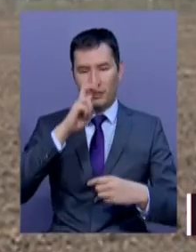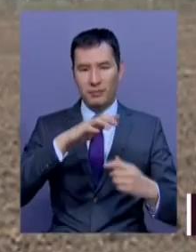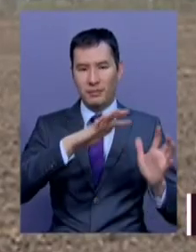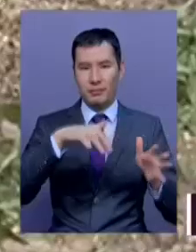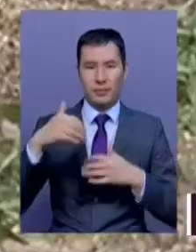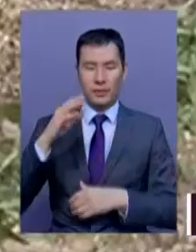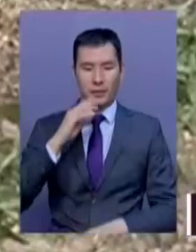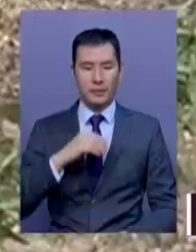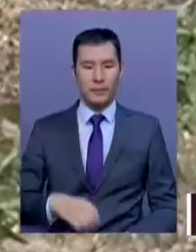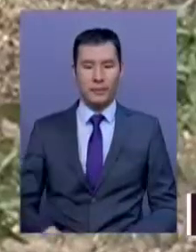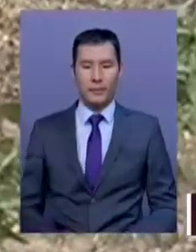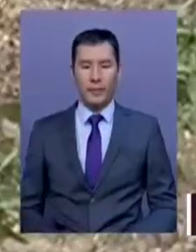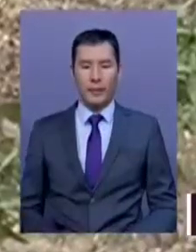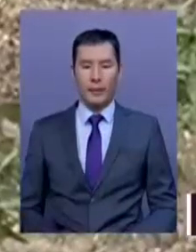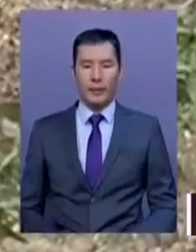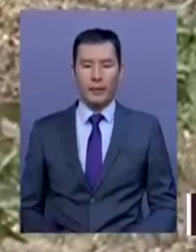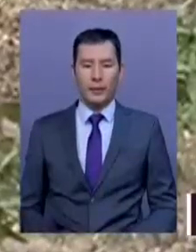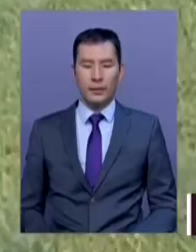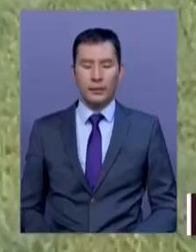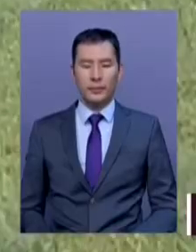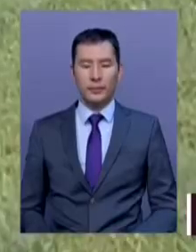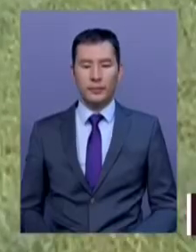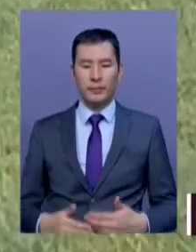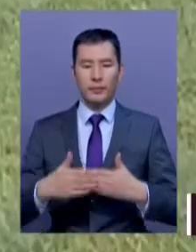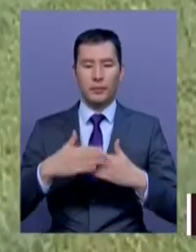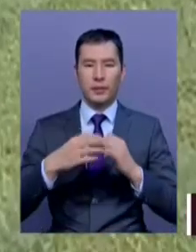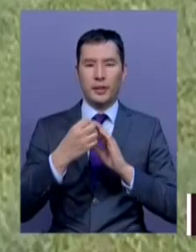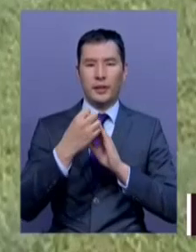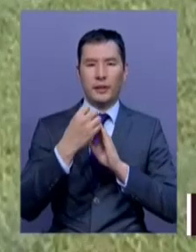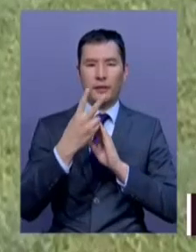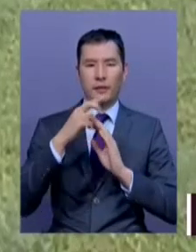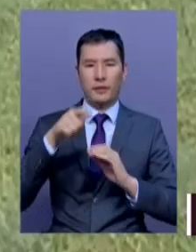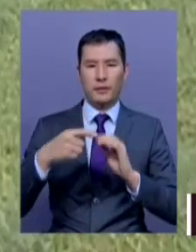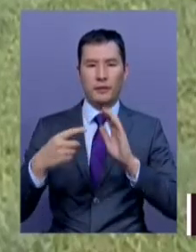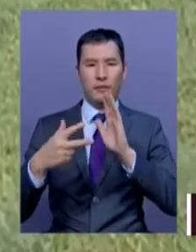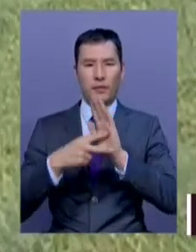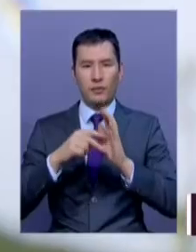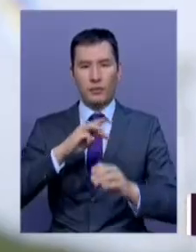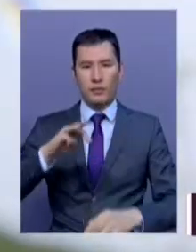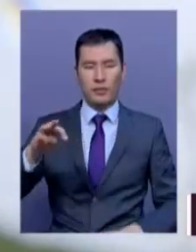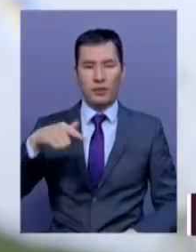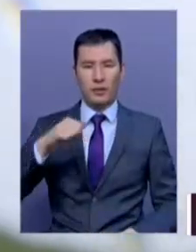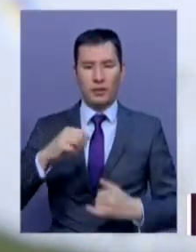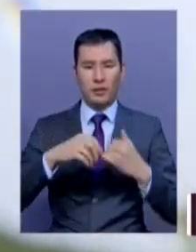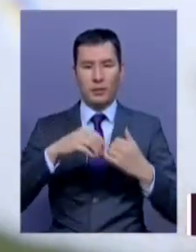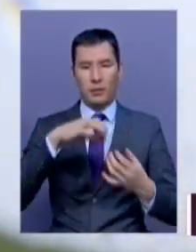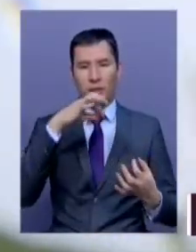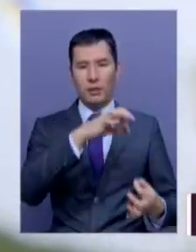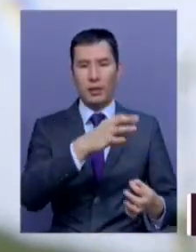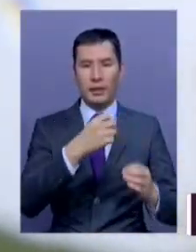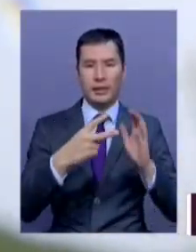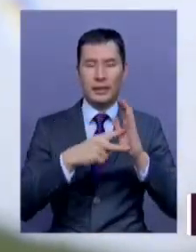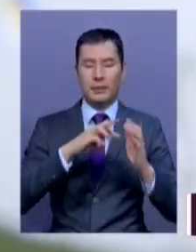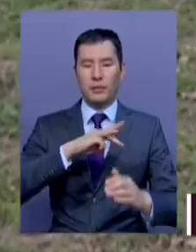заңнамалық тұрғыдан бекітілді. Түгендеу барысында анықталған 12,8 миллион гектар игерілмеген жердің 7 миллион